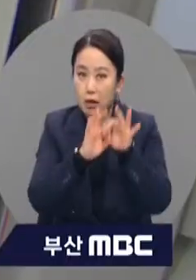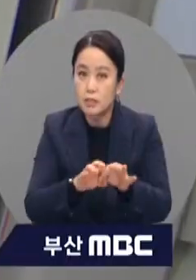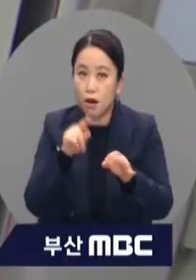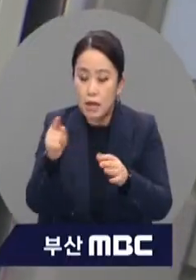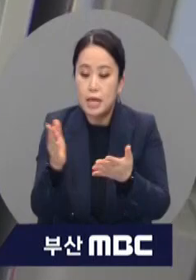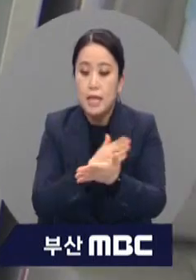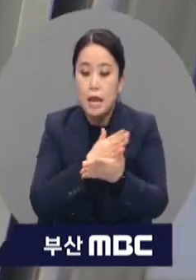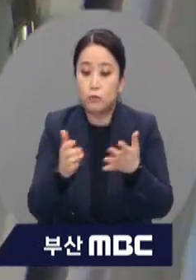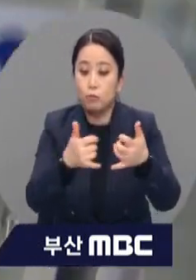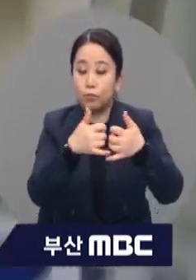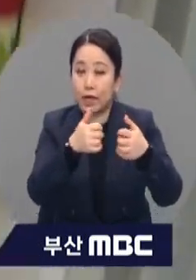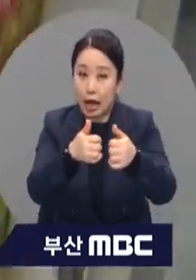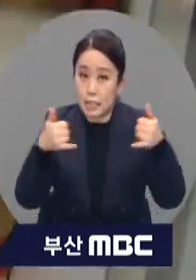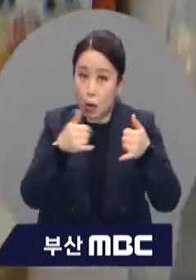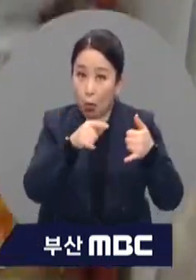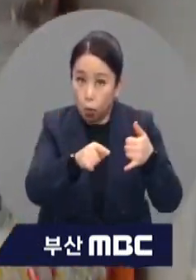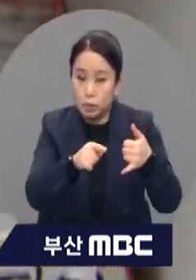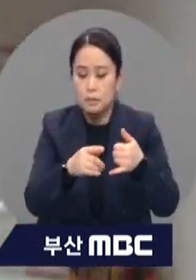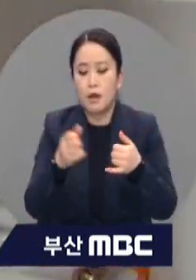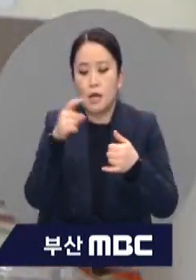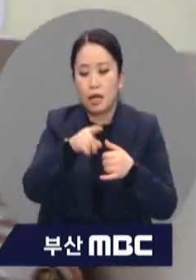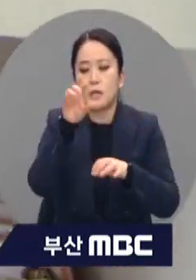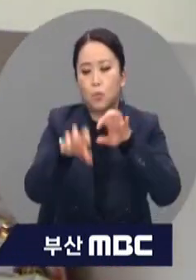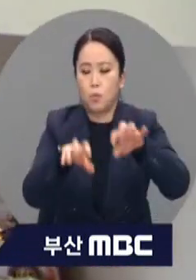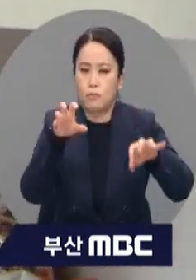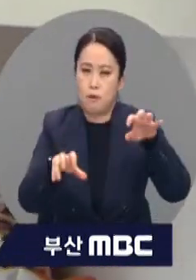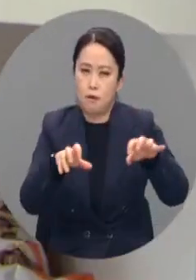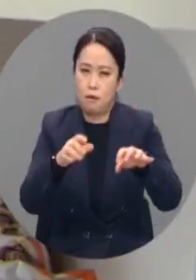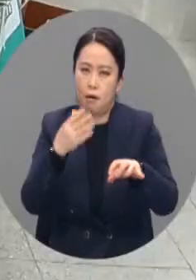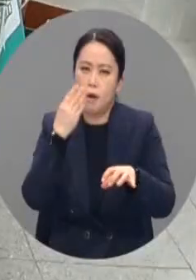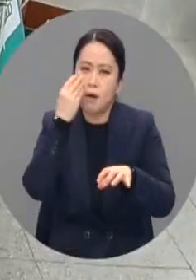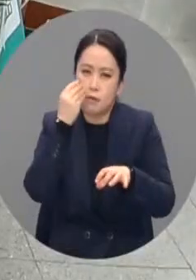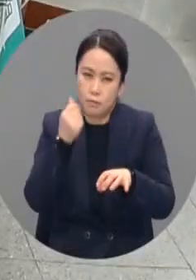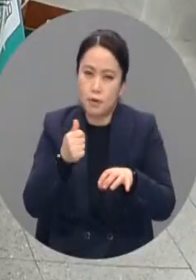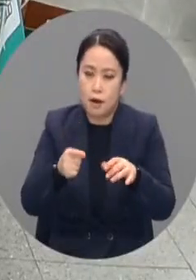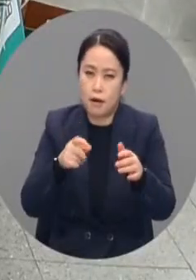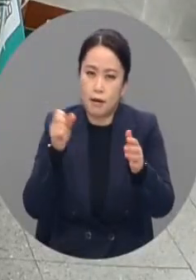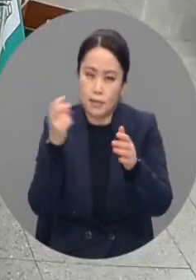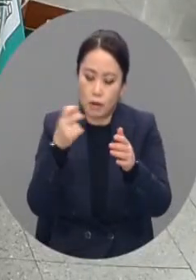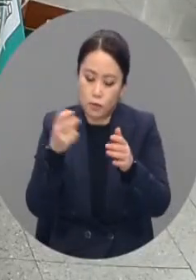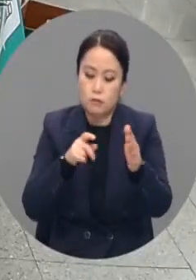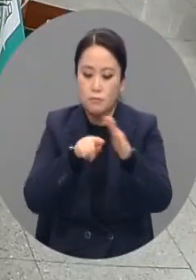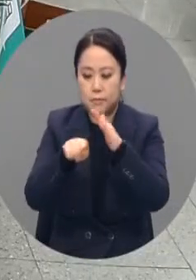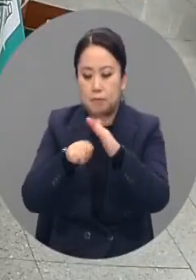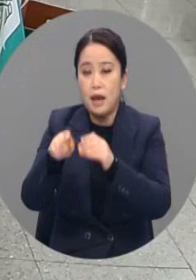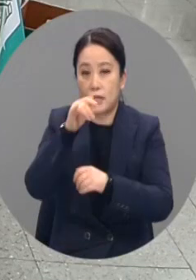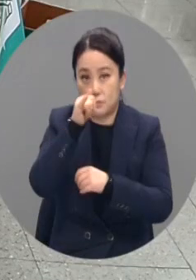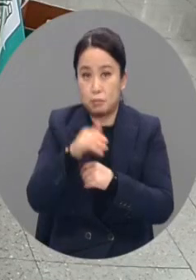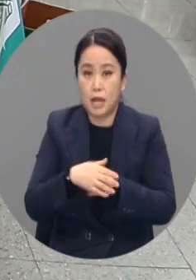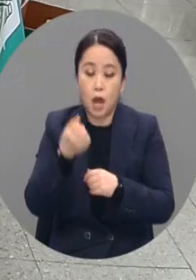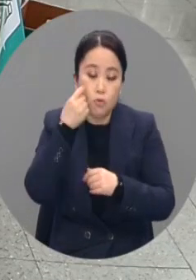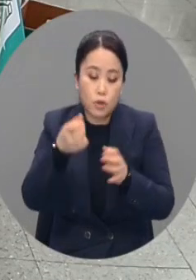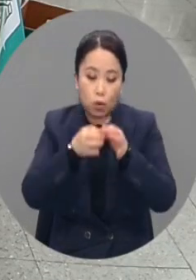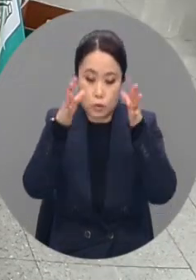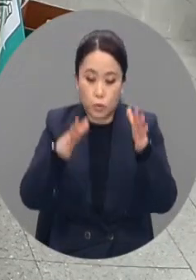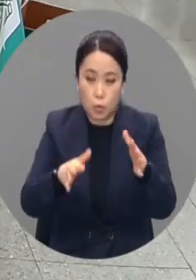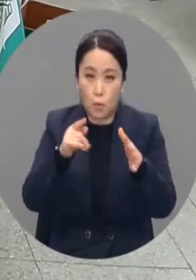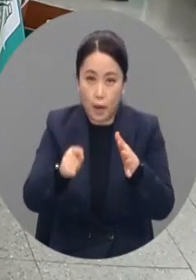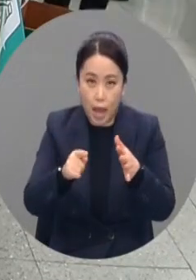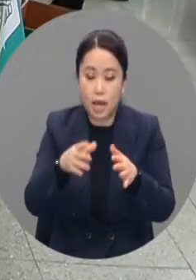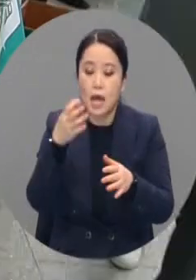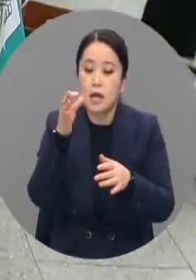이 나눔 냉장고는 이 동네 방앗간이 됐습니다. 지난 6개월간 채워진 성금과 물품은